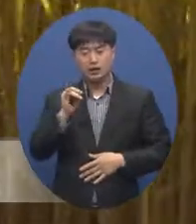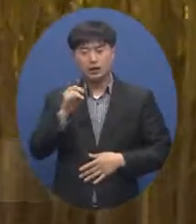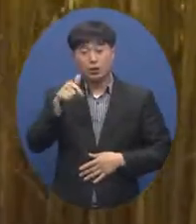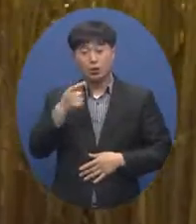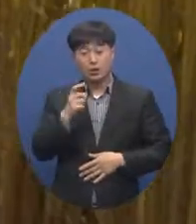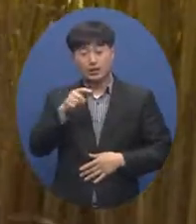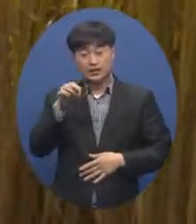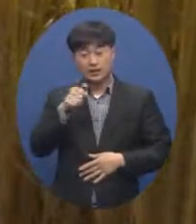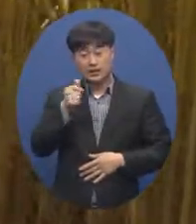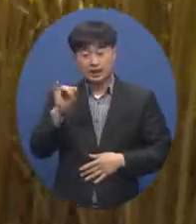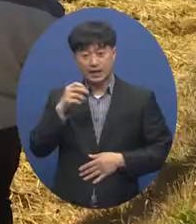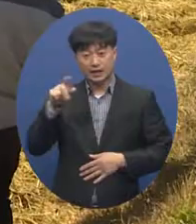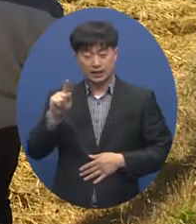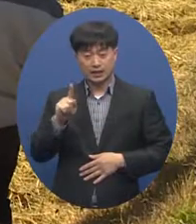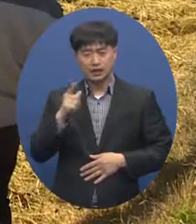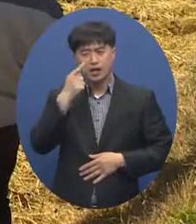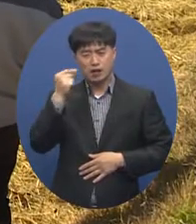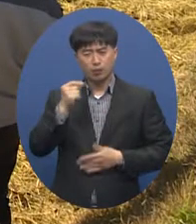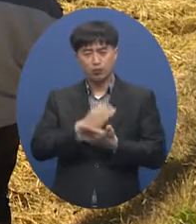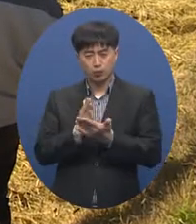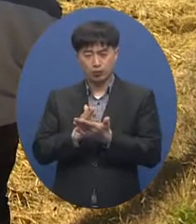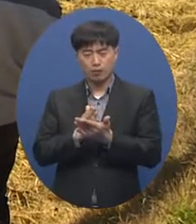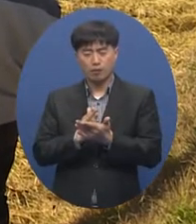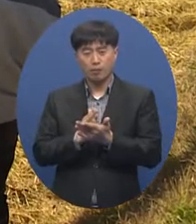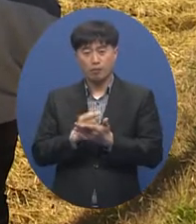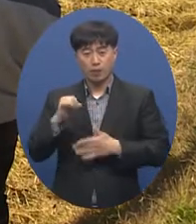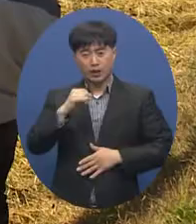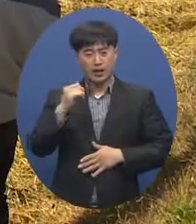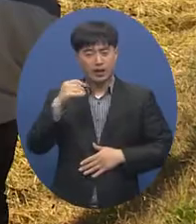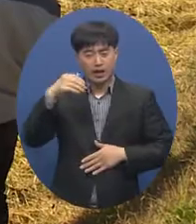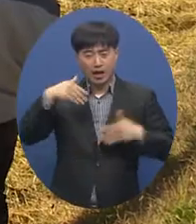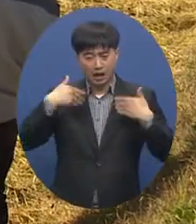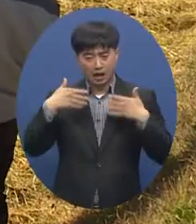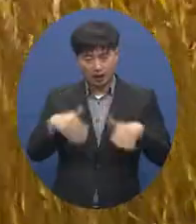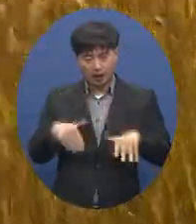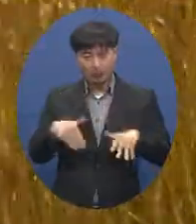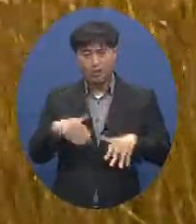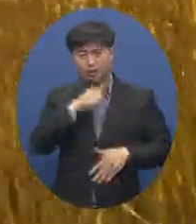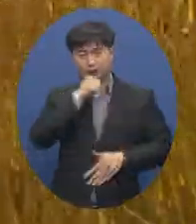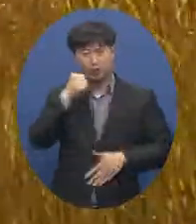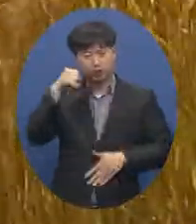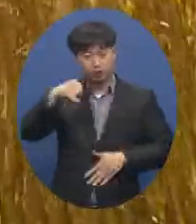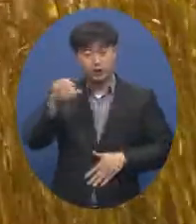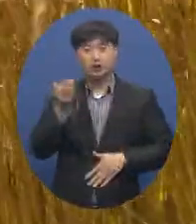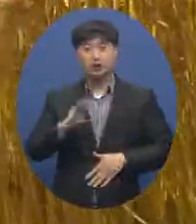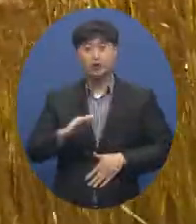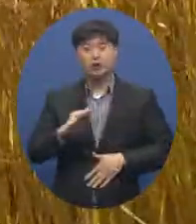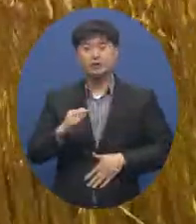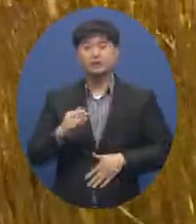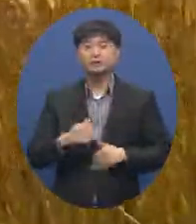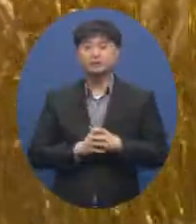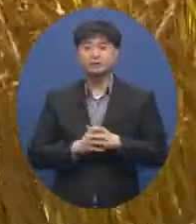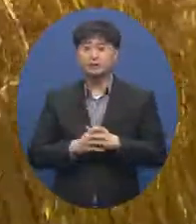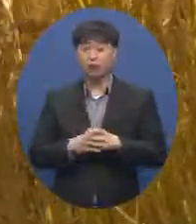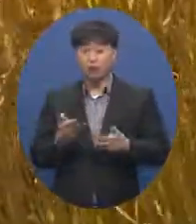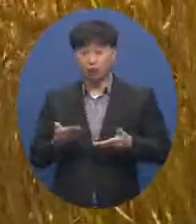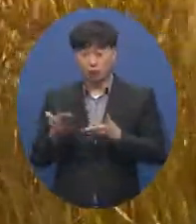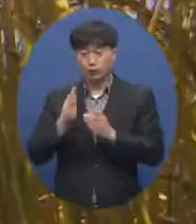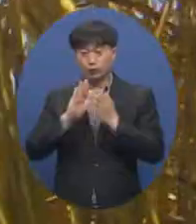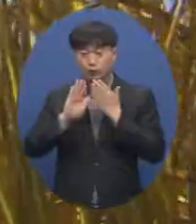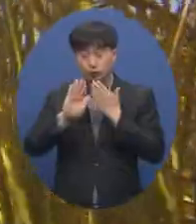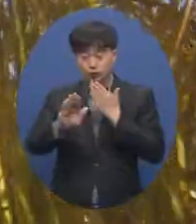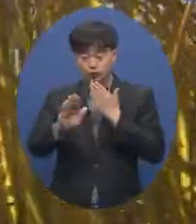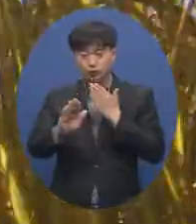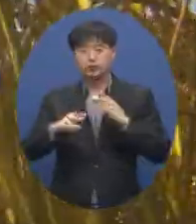일본종이 대부분입니다. 병해충이 약하고 밥맛 선호도도 낮지만 1980년대 정부의 쌀 증산 대책에 따라